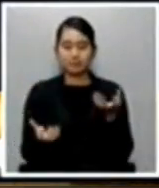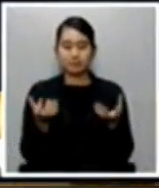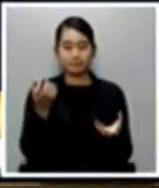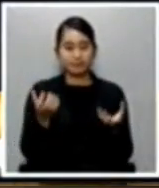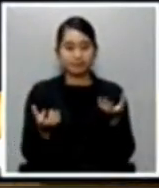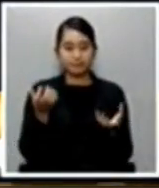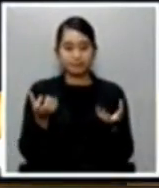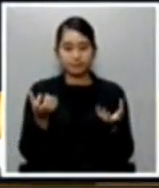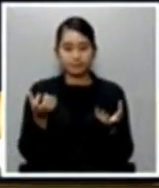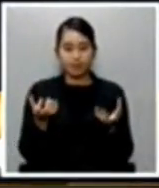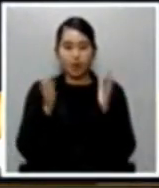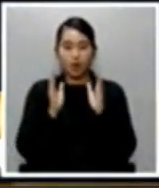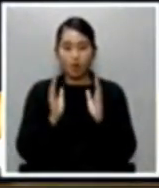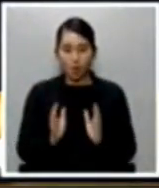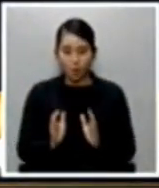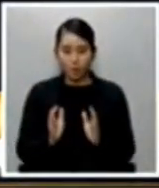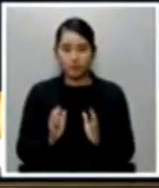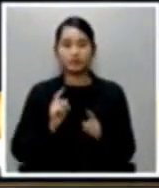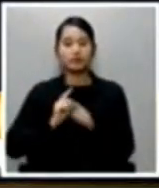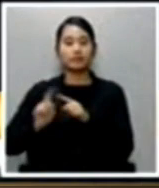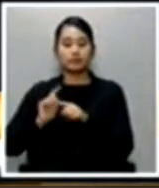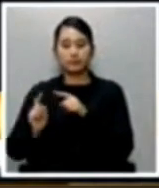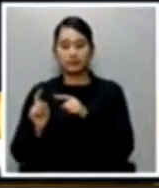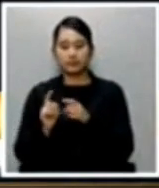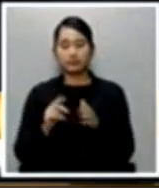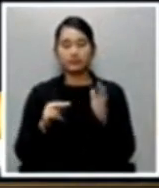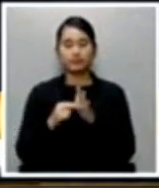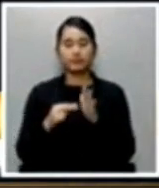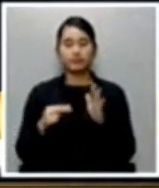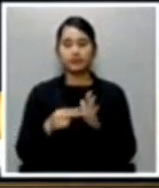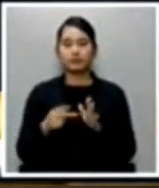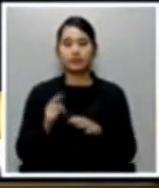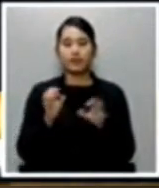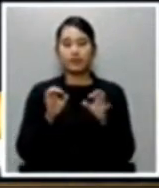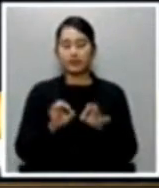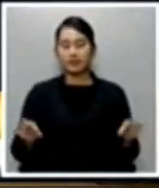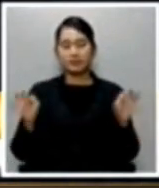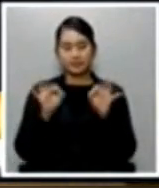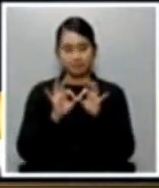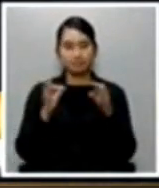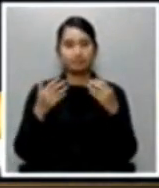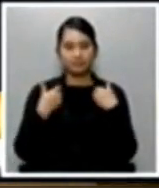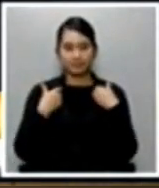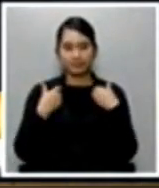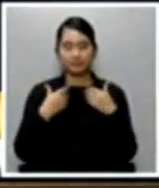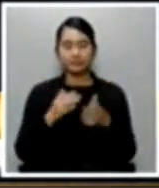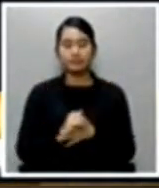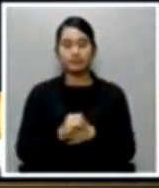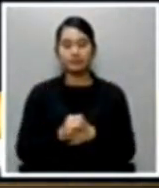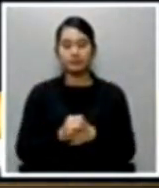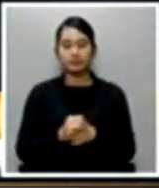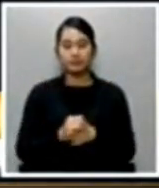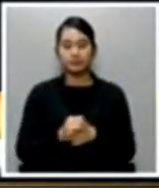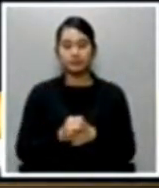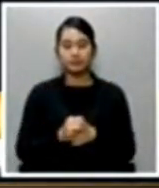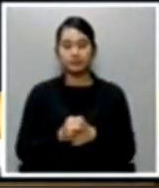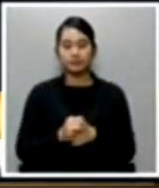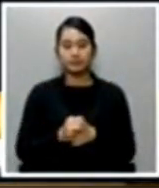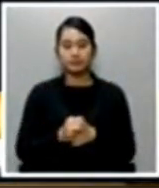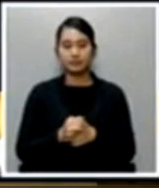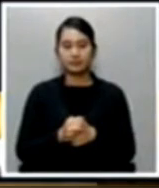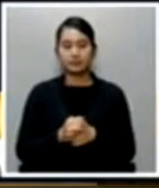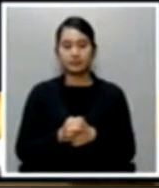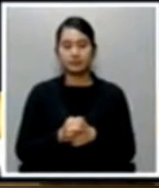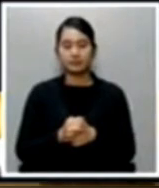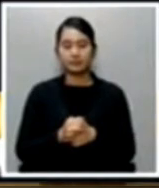ครับของความเป็นมนุษย์ของเขานะครับจะเป็นเรื่องที่มีความสำคัญอย่างยิ่งดังนั้นจุดเน้นจึงจะเป็นเน้นในเรื่อง